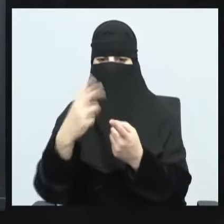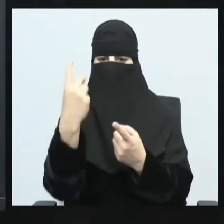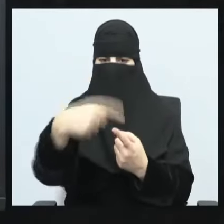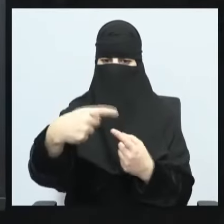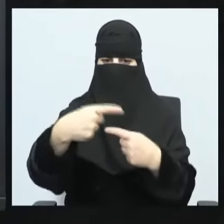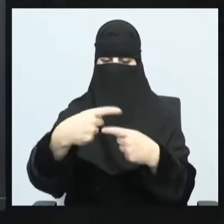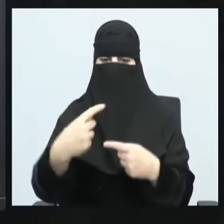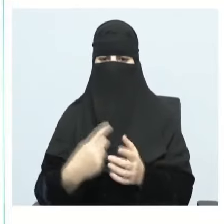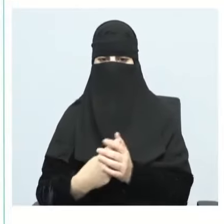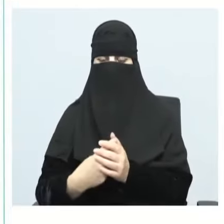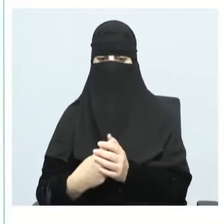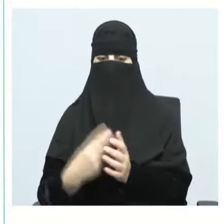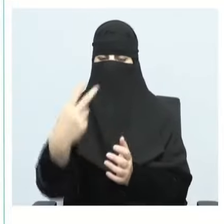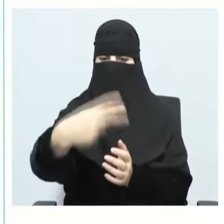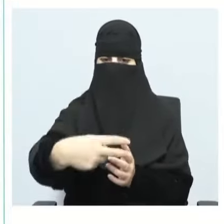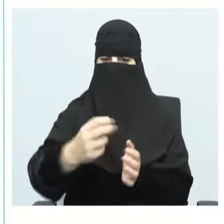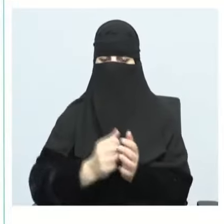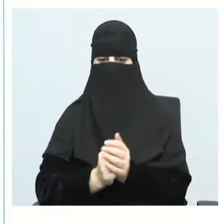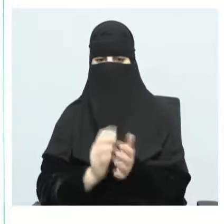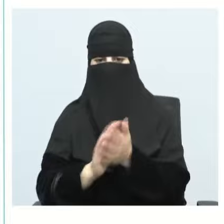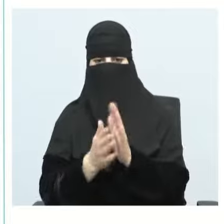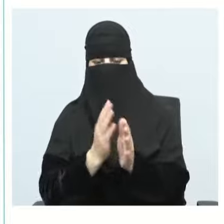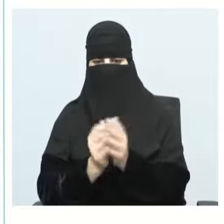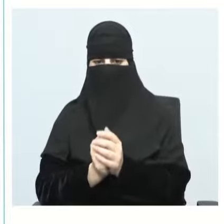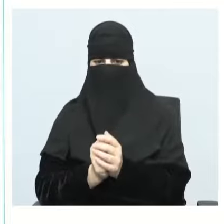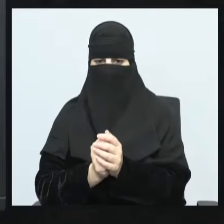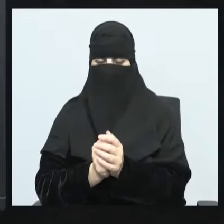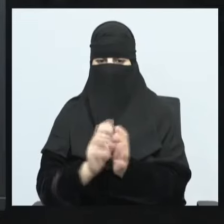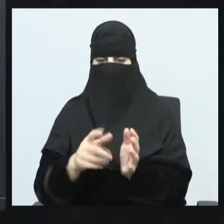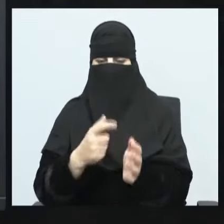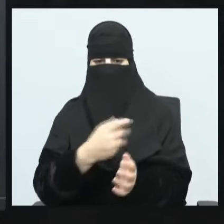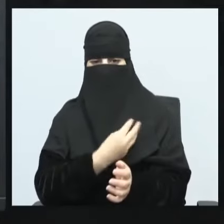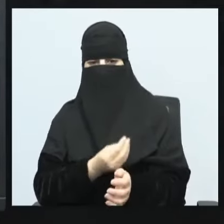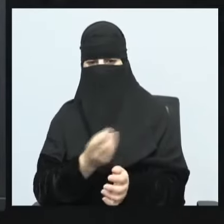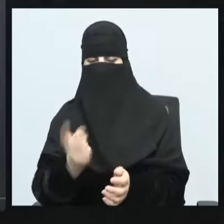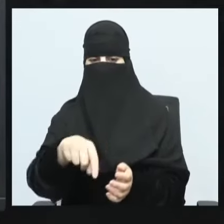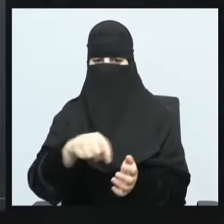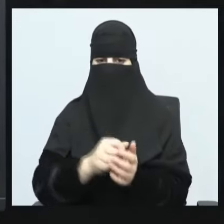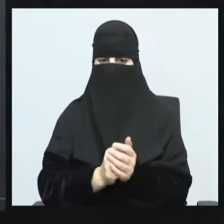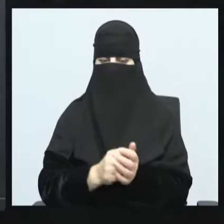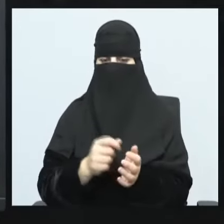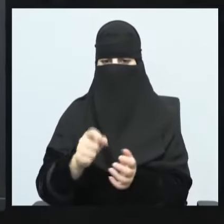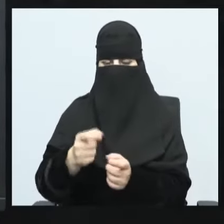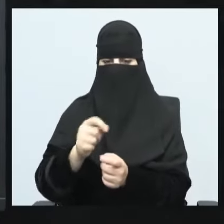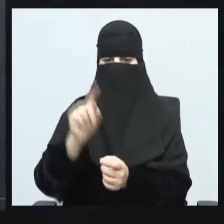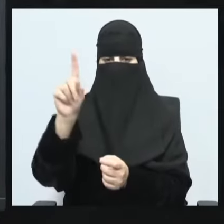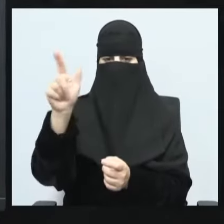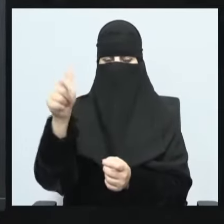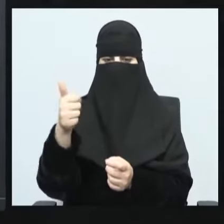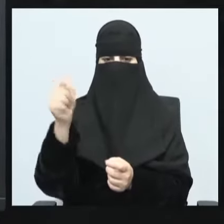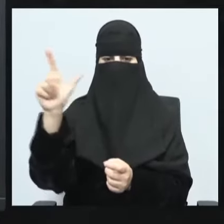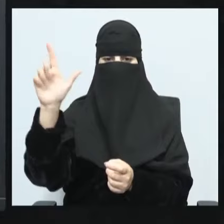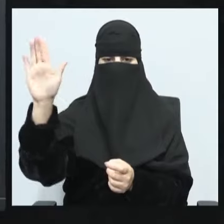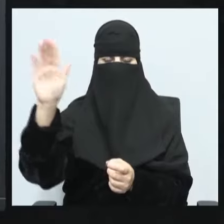الجواب كم احسنتم عشرون انتهينا طيب اذا حابين مره ثانيه افترض ام باسل اطلق سهم